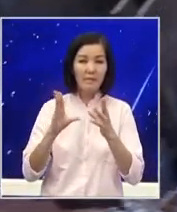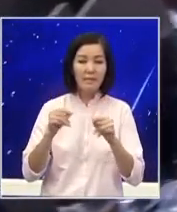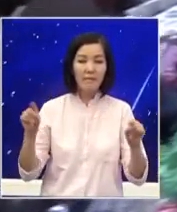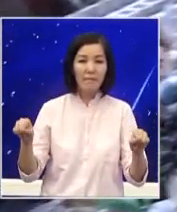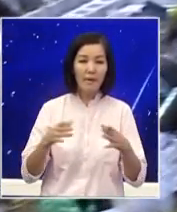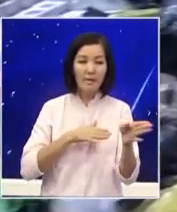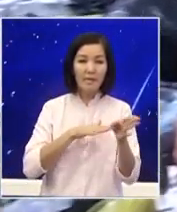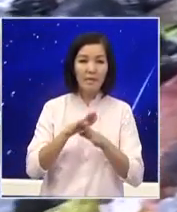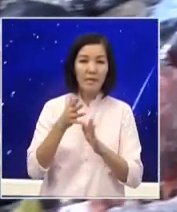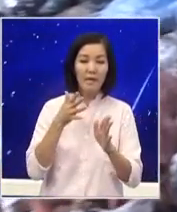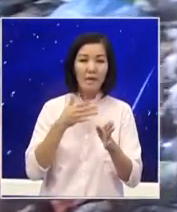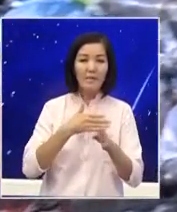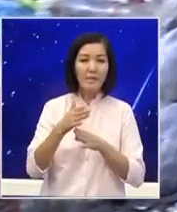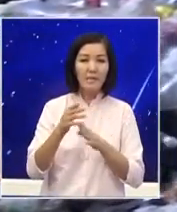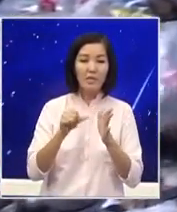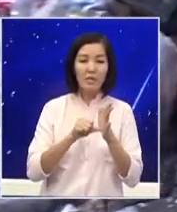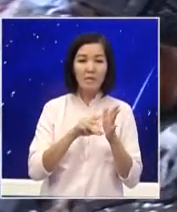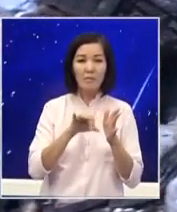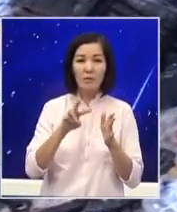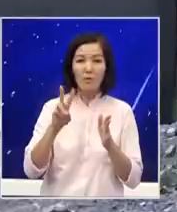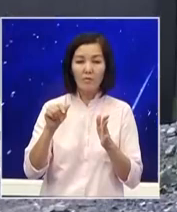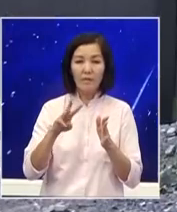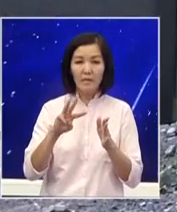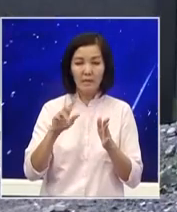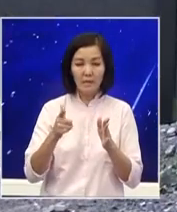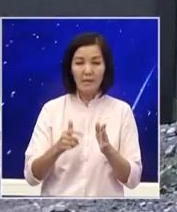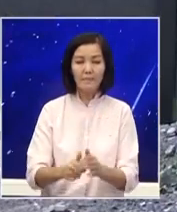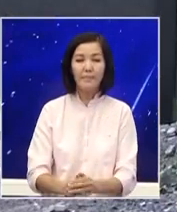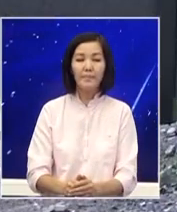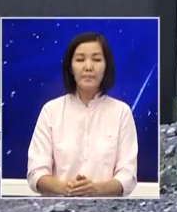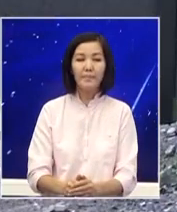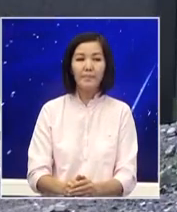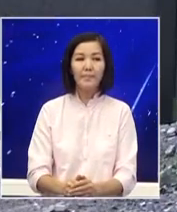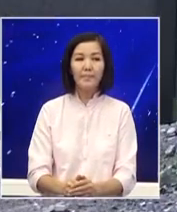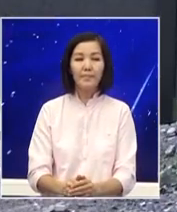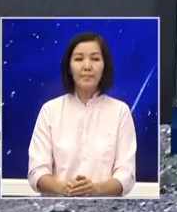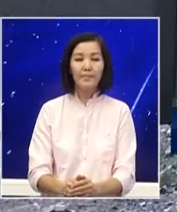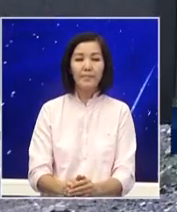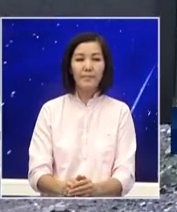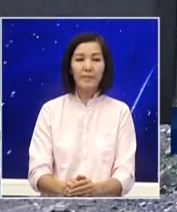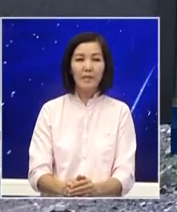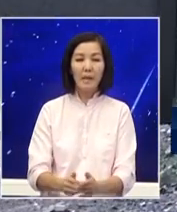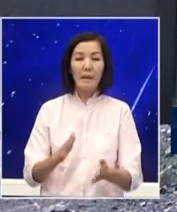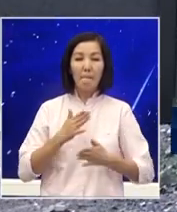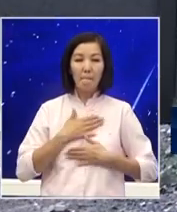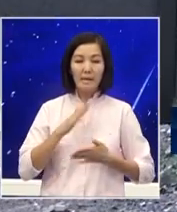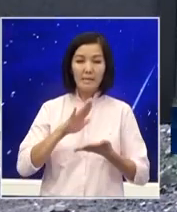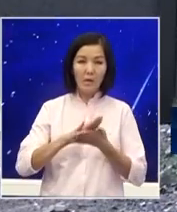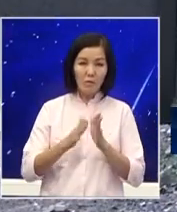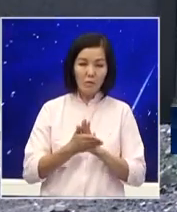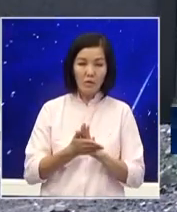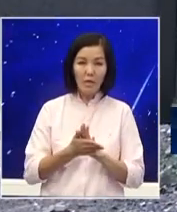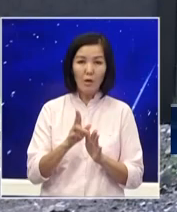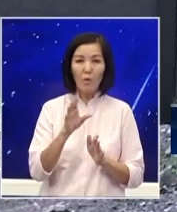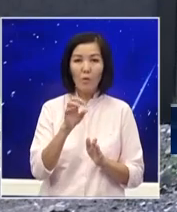участка будет затрачено свыше 6 с половиной миллионов тенге так укутала лошади мы заключили договор стоках суд а